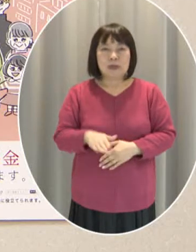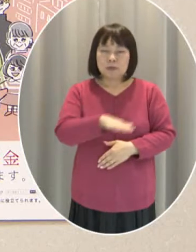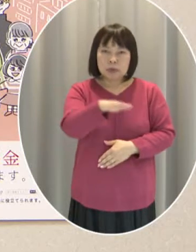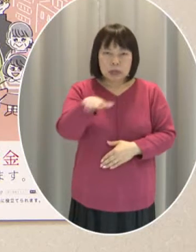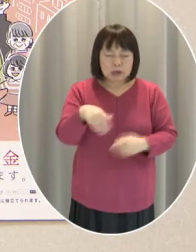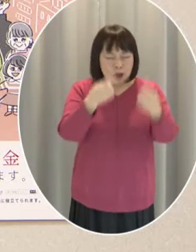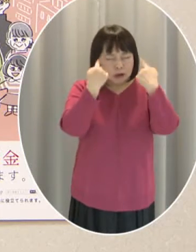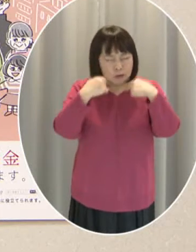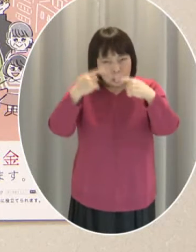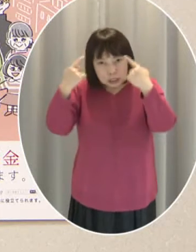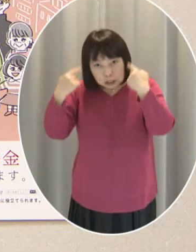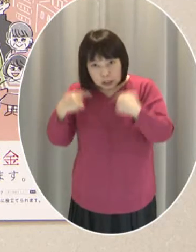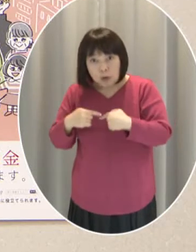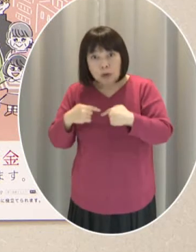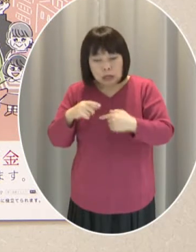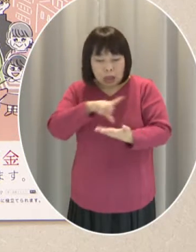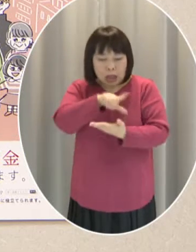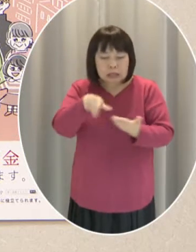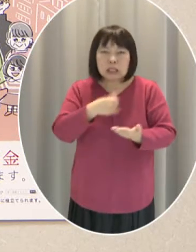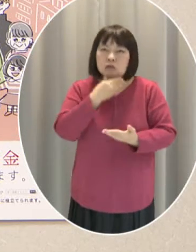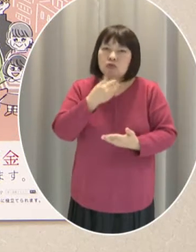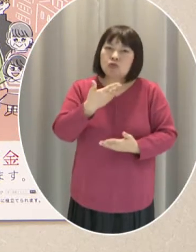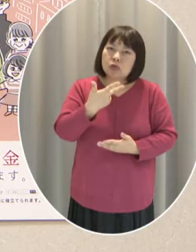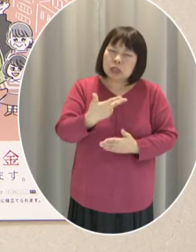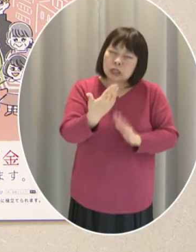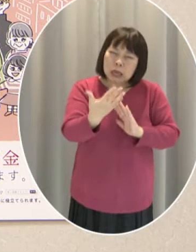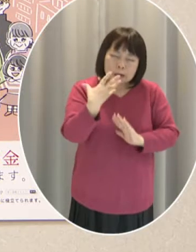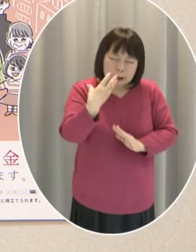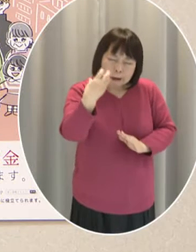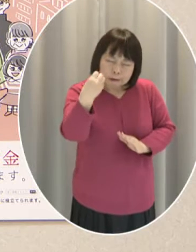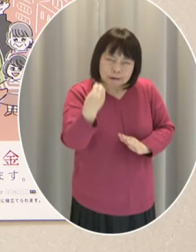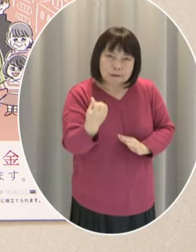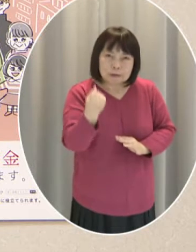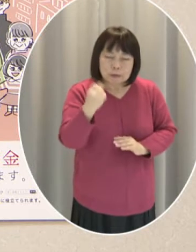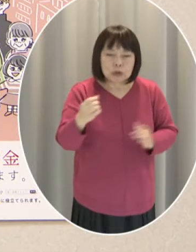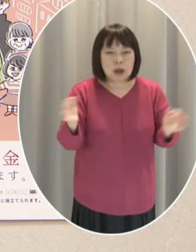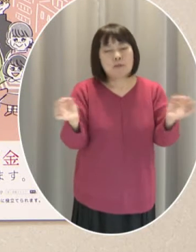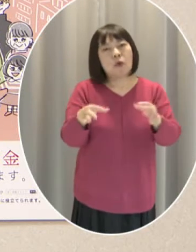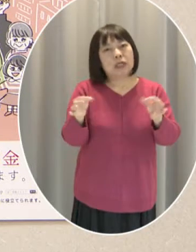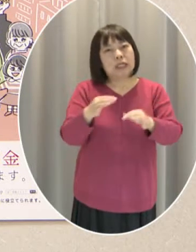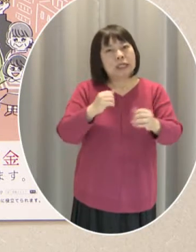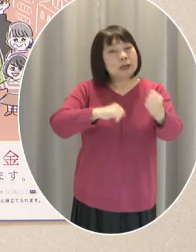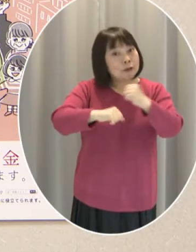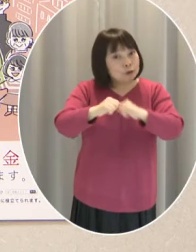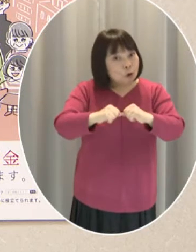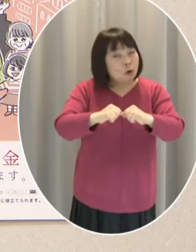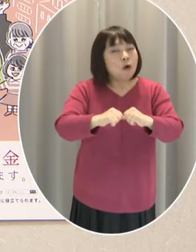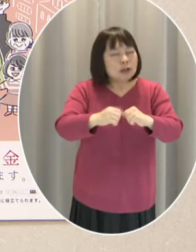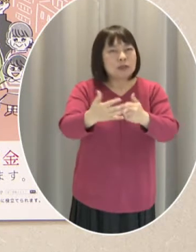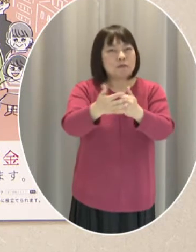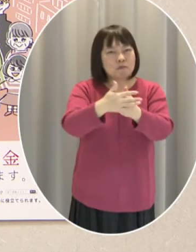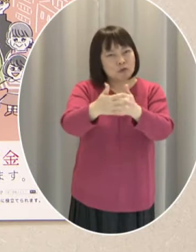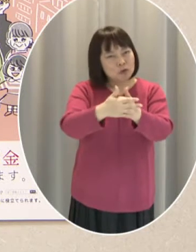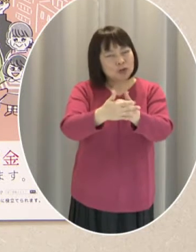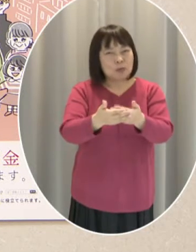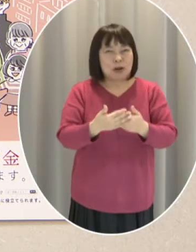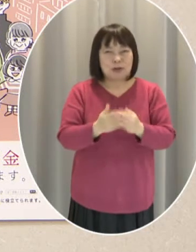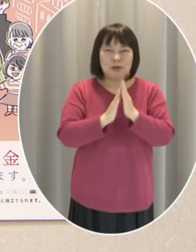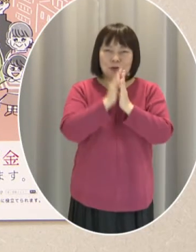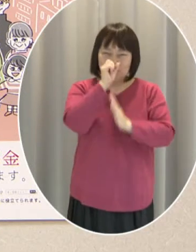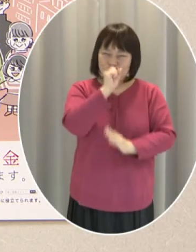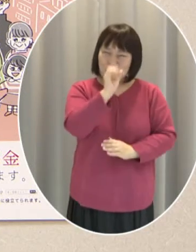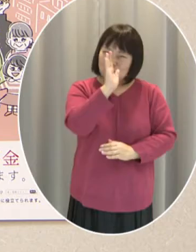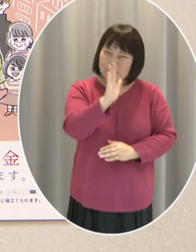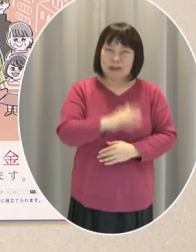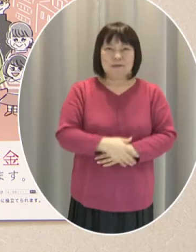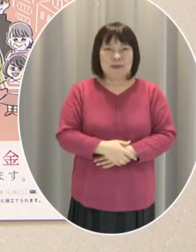皆さん一人一人が地域福祉に関心を持つ募金活動にご協力いただきますよう宜しくお願いし